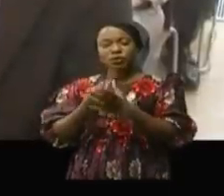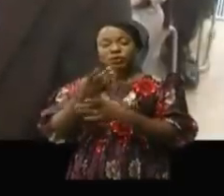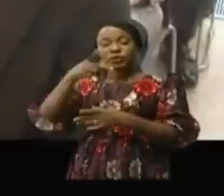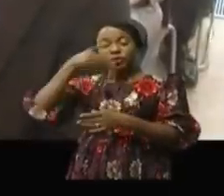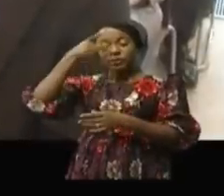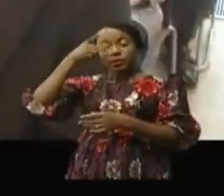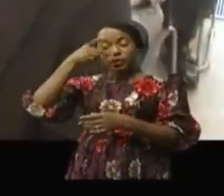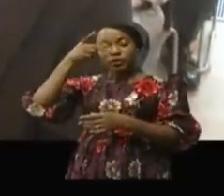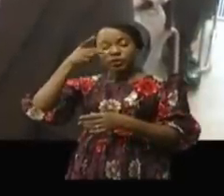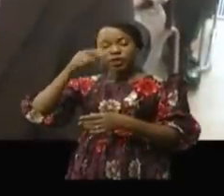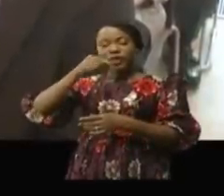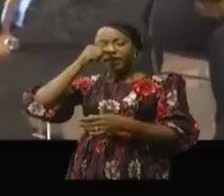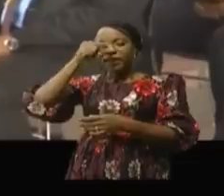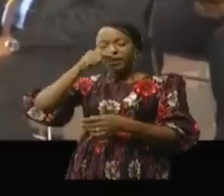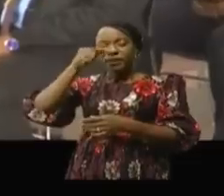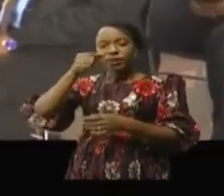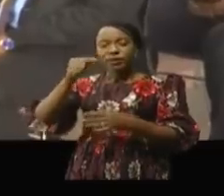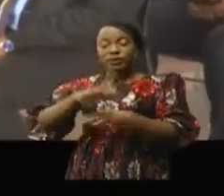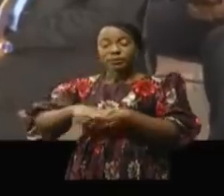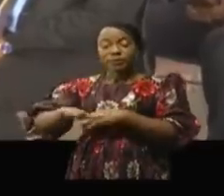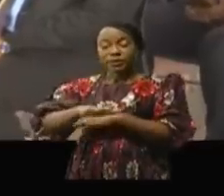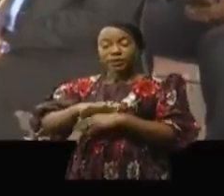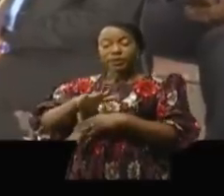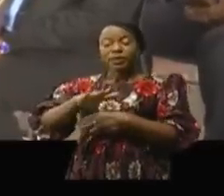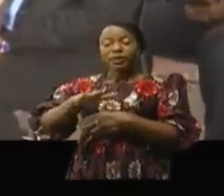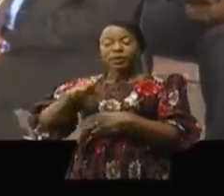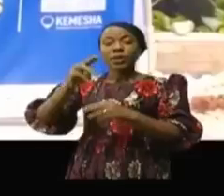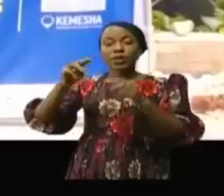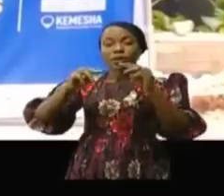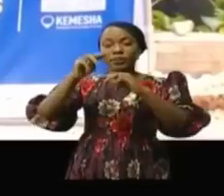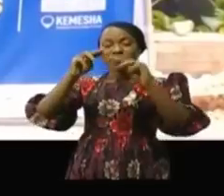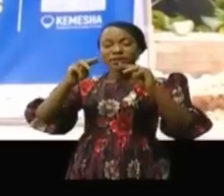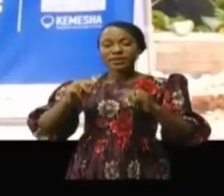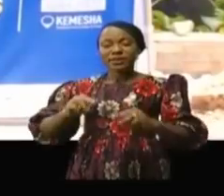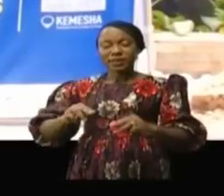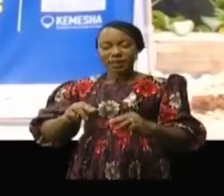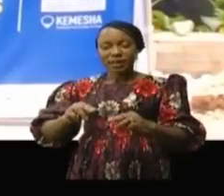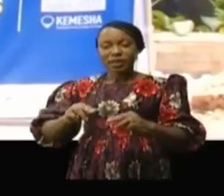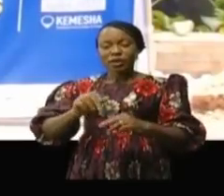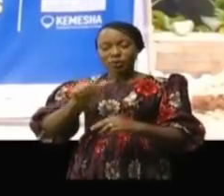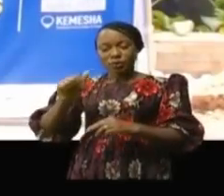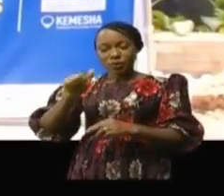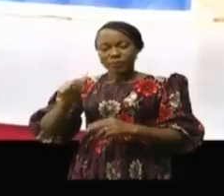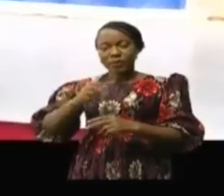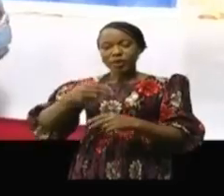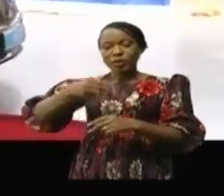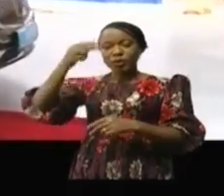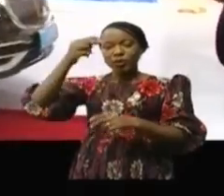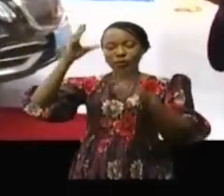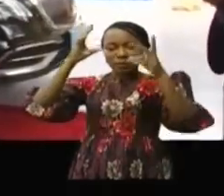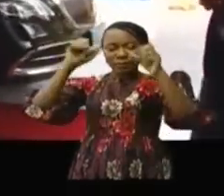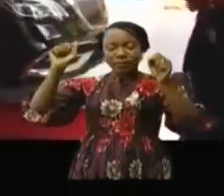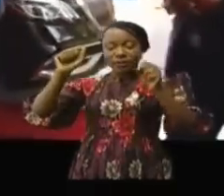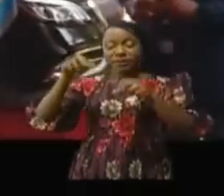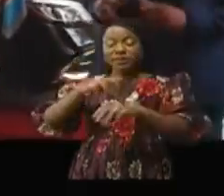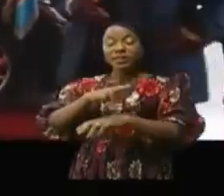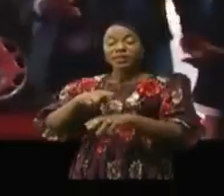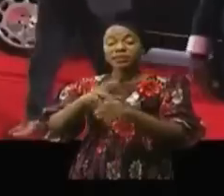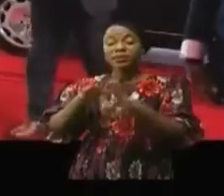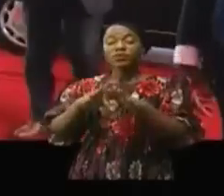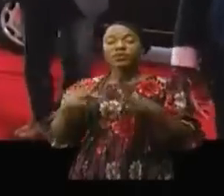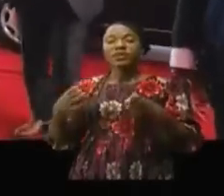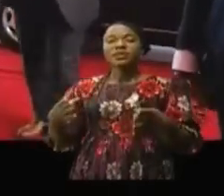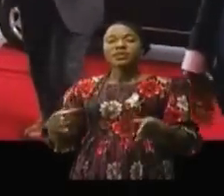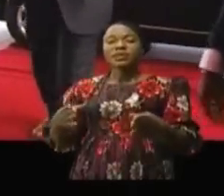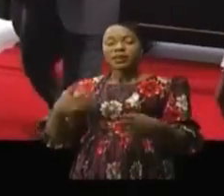et gazières du pays, le ministère des hydrocarbures a procédé, sous le haut patronage du président de la République, au lancement de